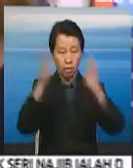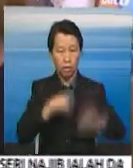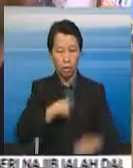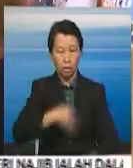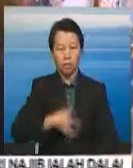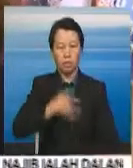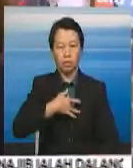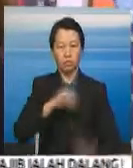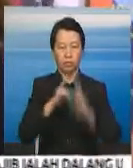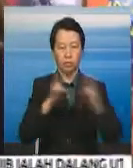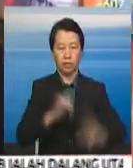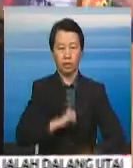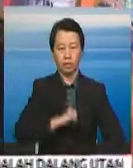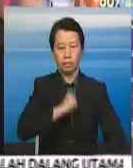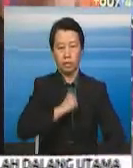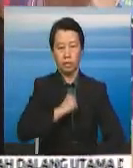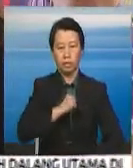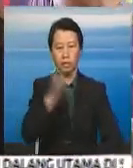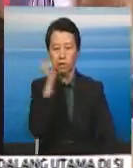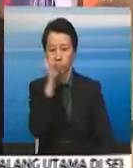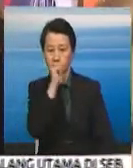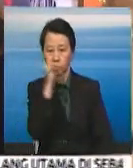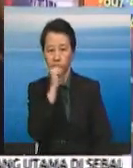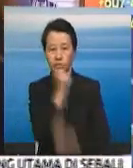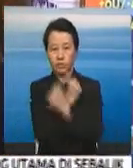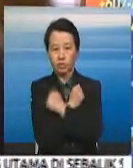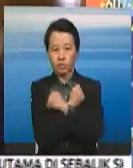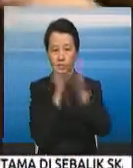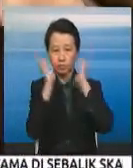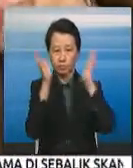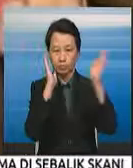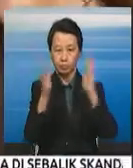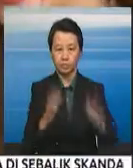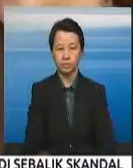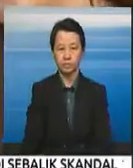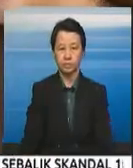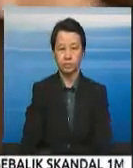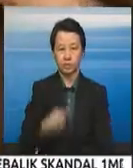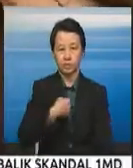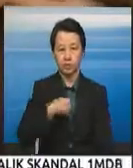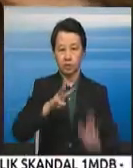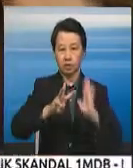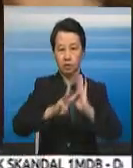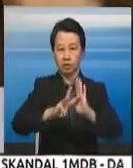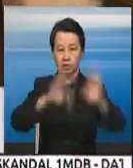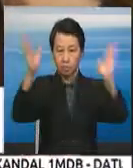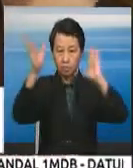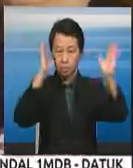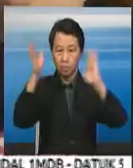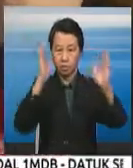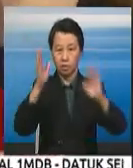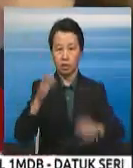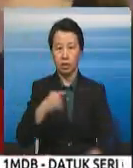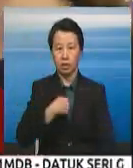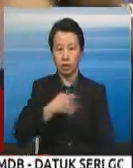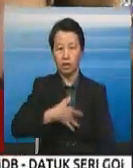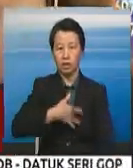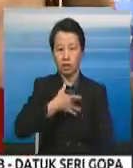rasa sangat bangga nak nyanyi lagu patriotik. I am representing Malaysians. I